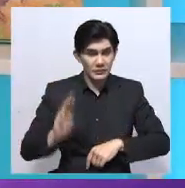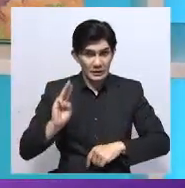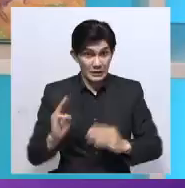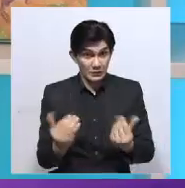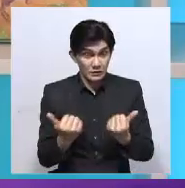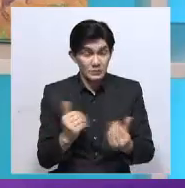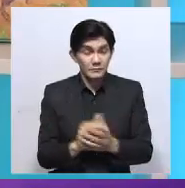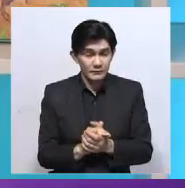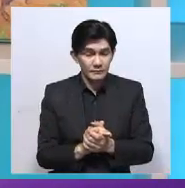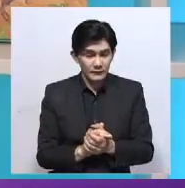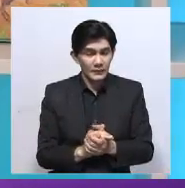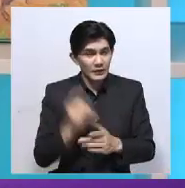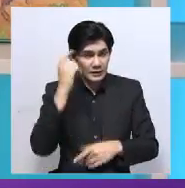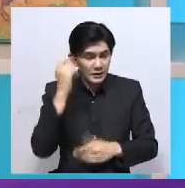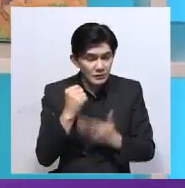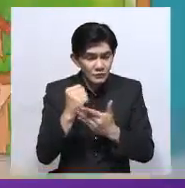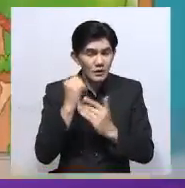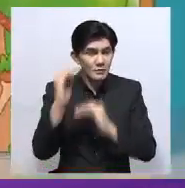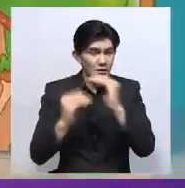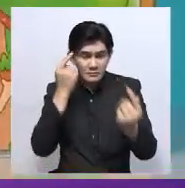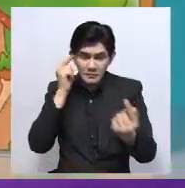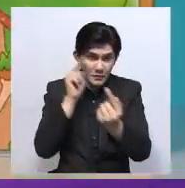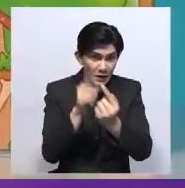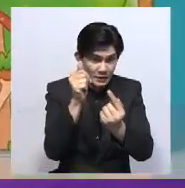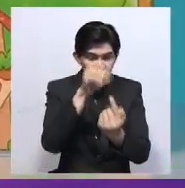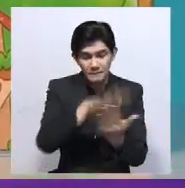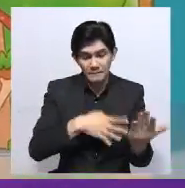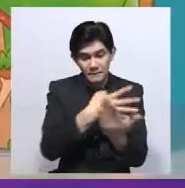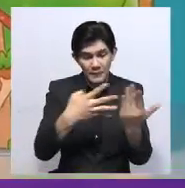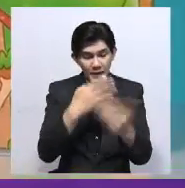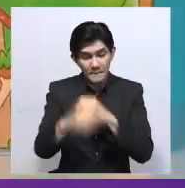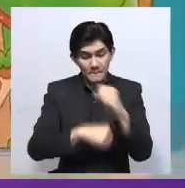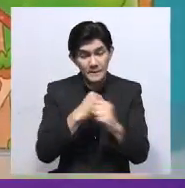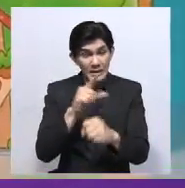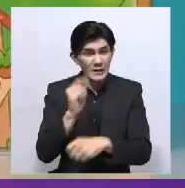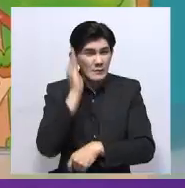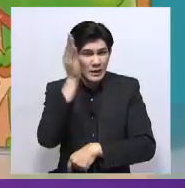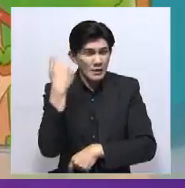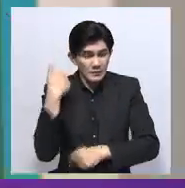สัญญาร่วมกันครั้งนี้จะนำไปสู่ความสำเร็จรวมถึงวางแผนไปถึง20ปี